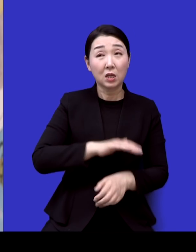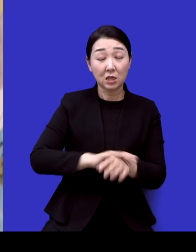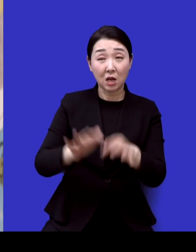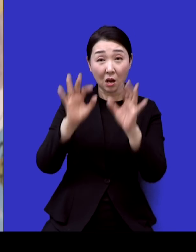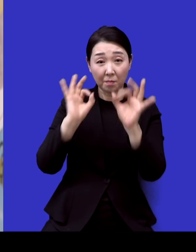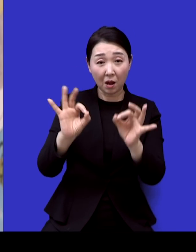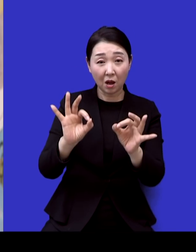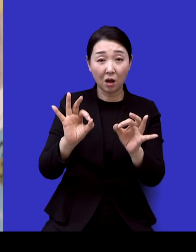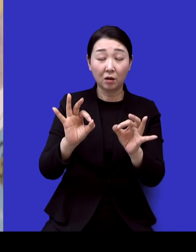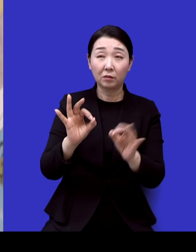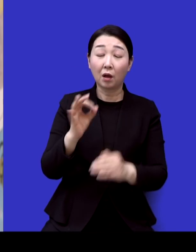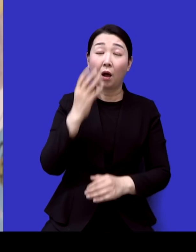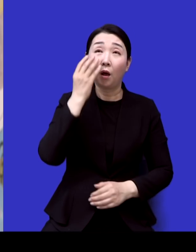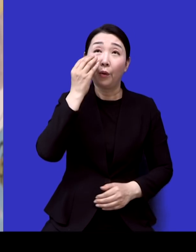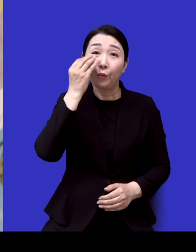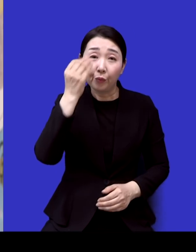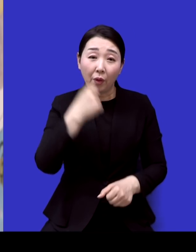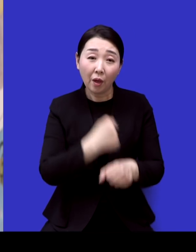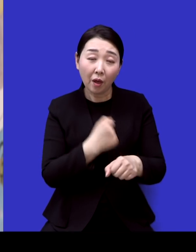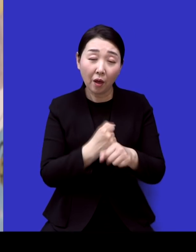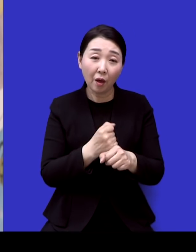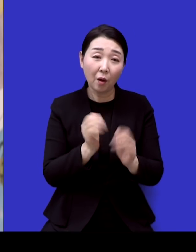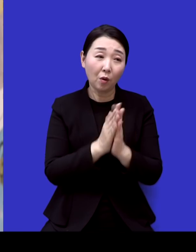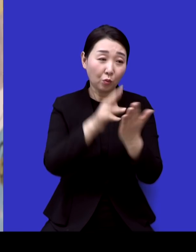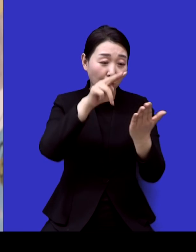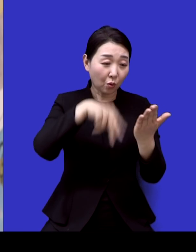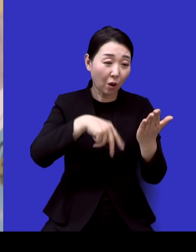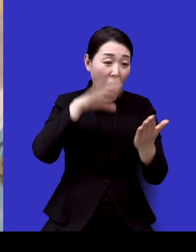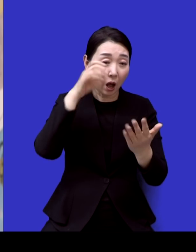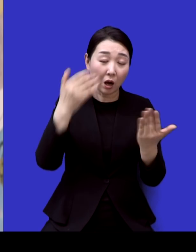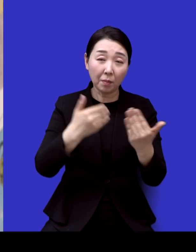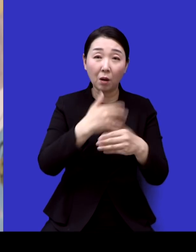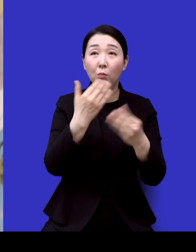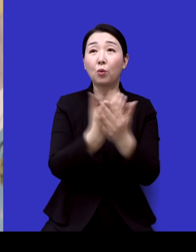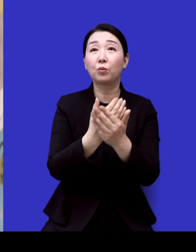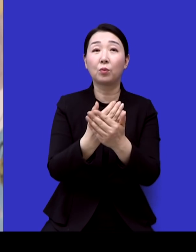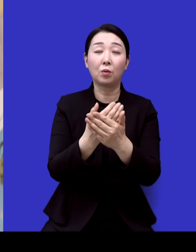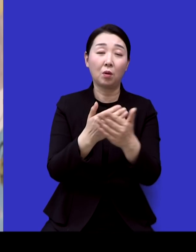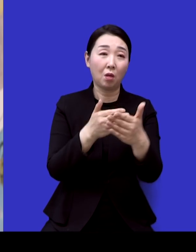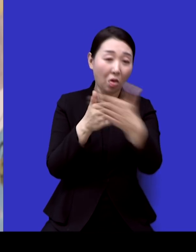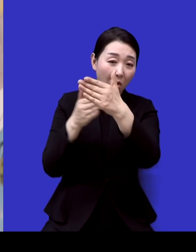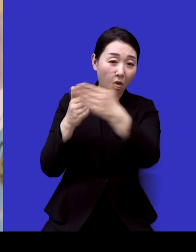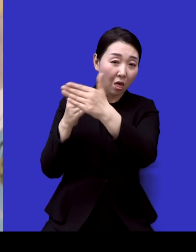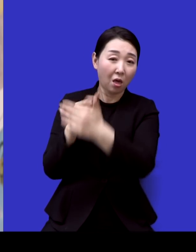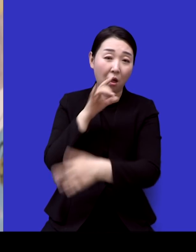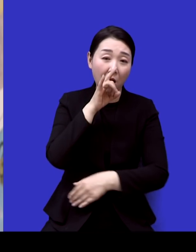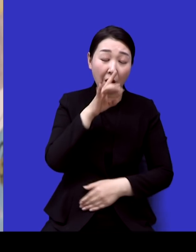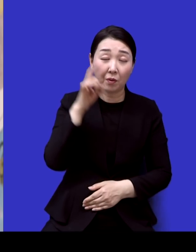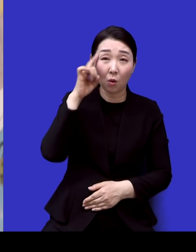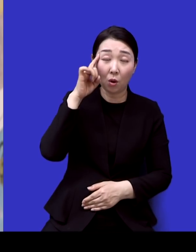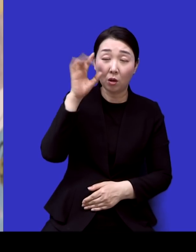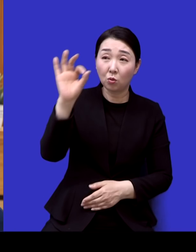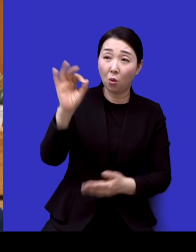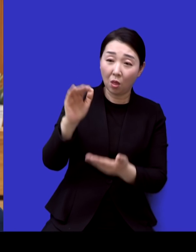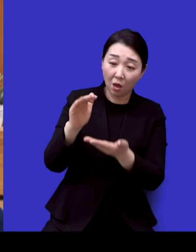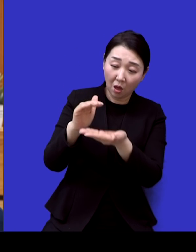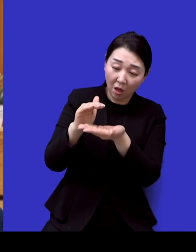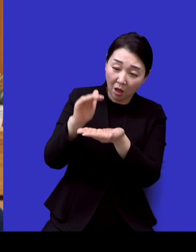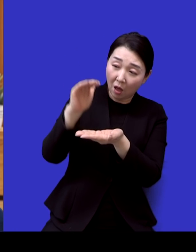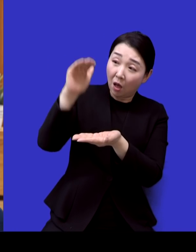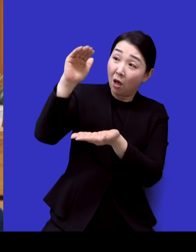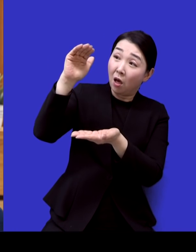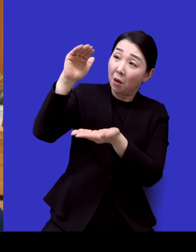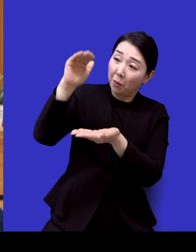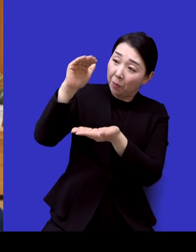될 일들도 돼야 될 그냥 도서관 알바 같은 것도 다 막으시더니 이제 얼마 안 쌓아놓은 그 돈들이 조금씩